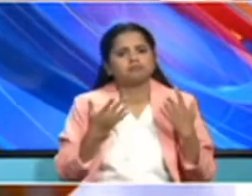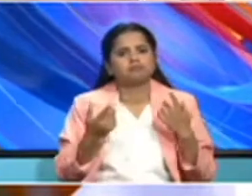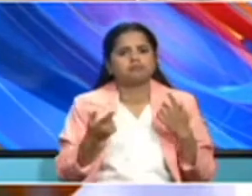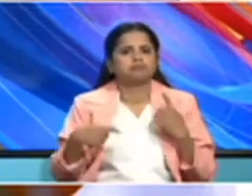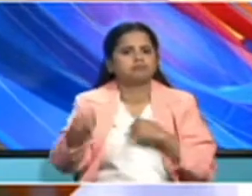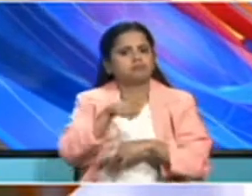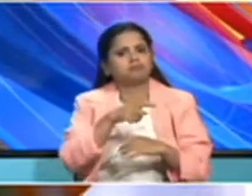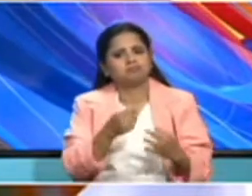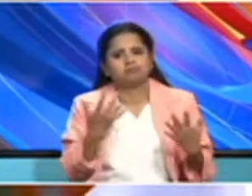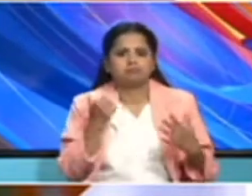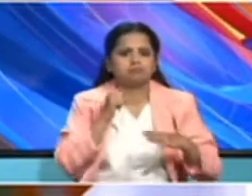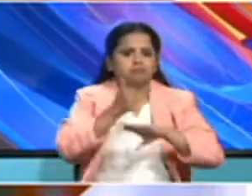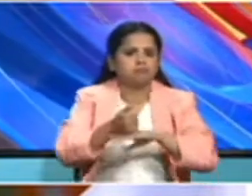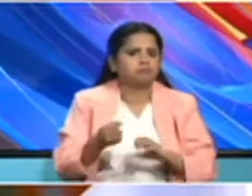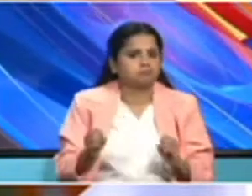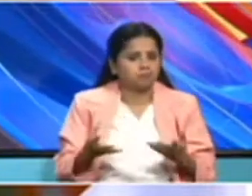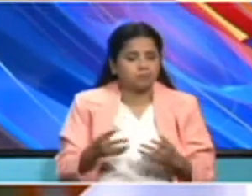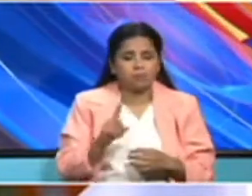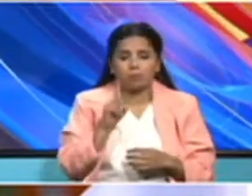लेकिन साथियों,